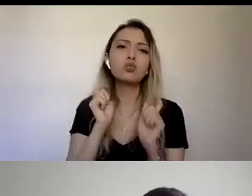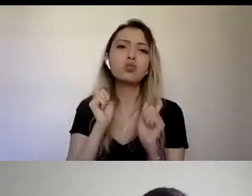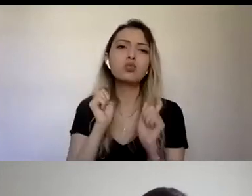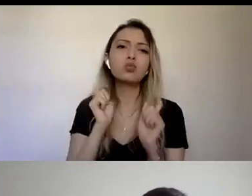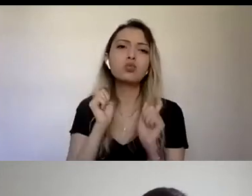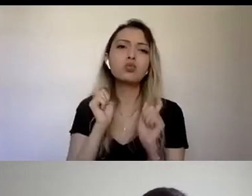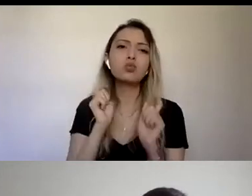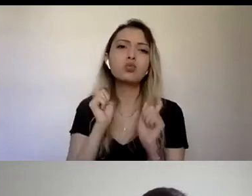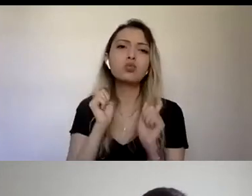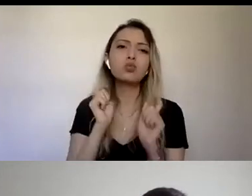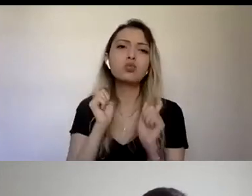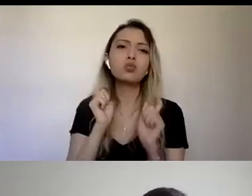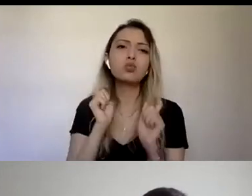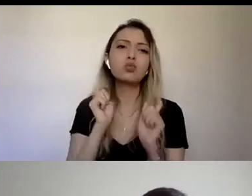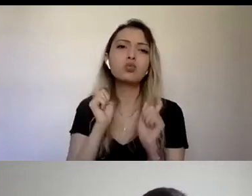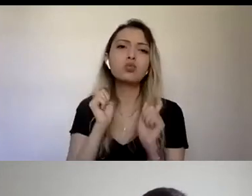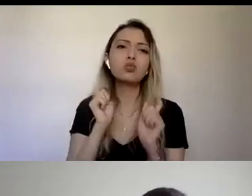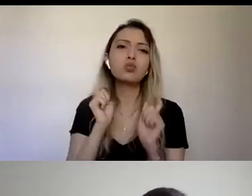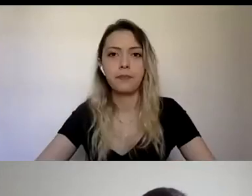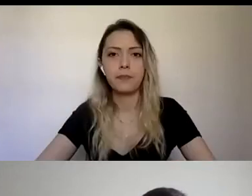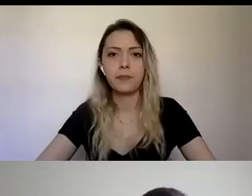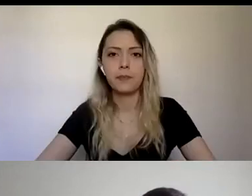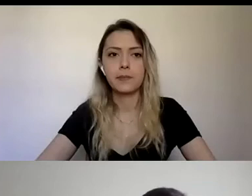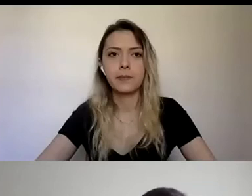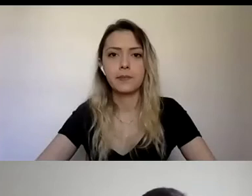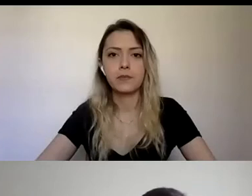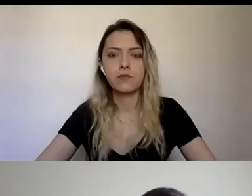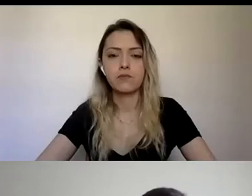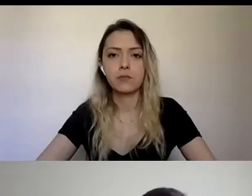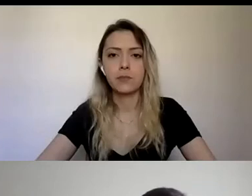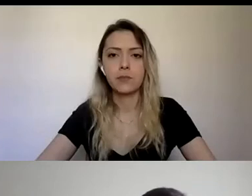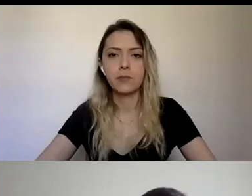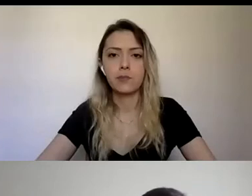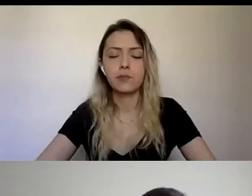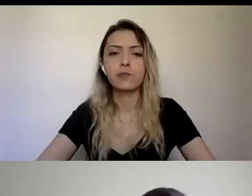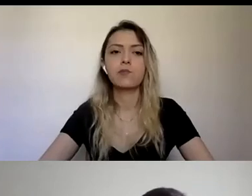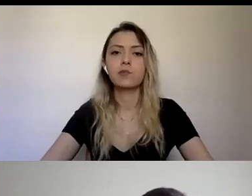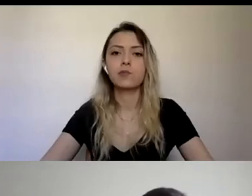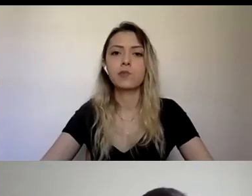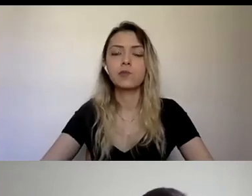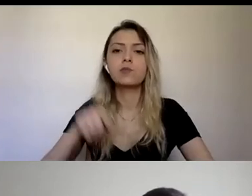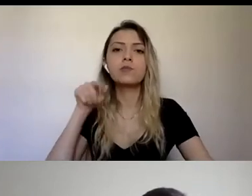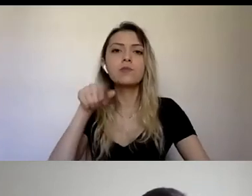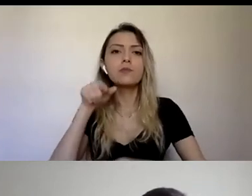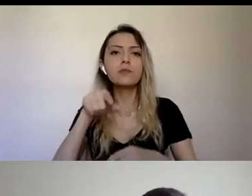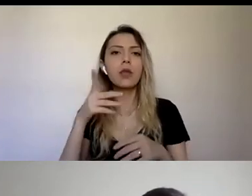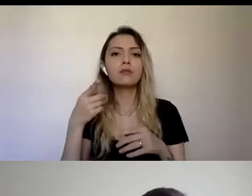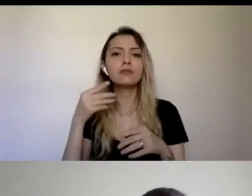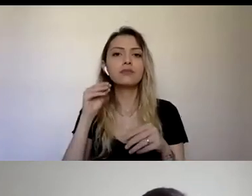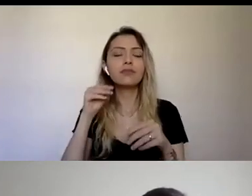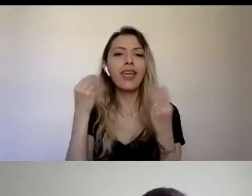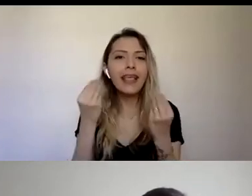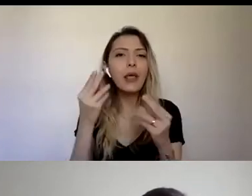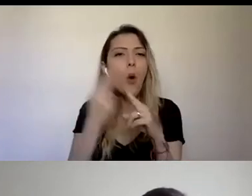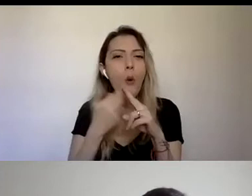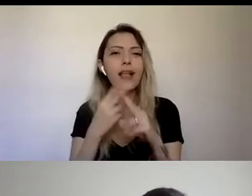izleme sonuçlarının kullanılması alanında bir iş bölümü yapmak isteyecek örgütler için aklınıza gelen iyi örnekler var